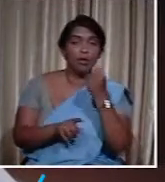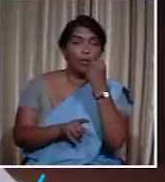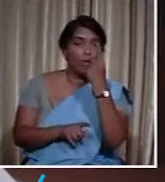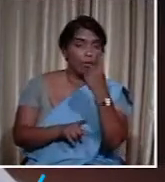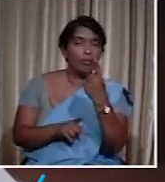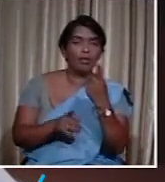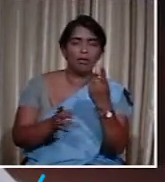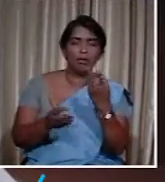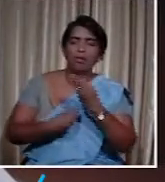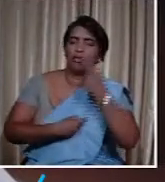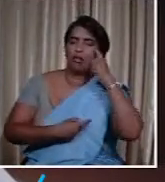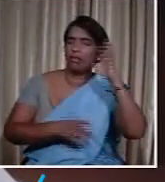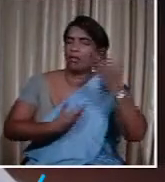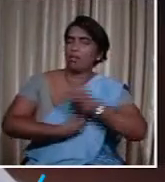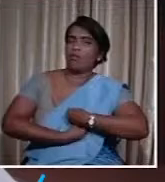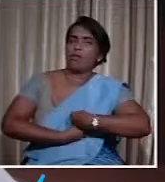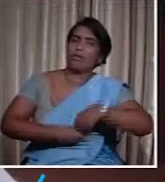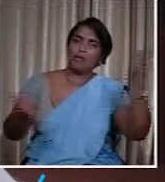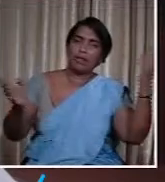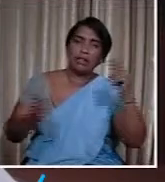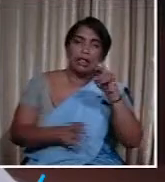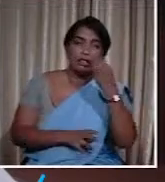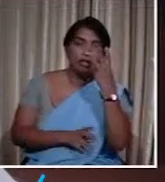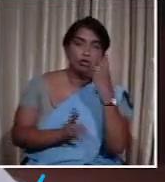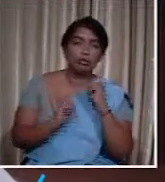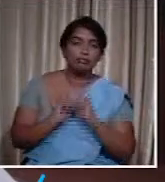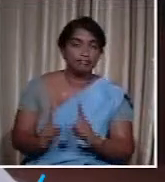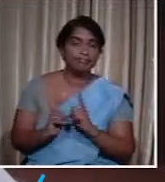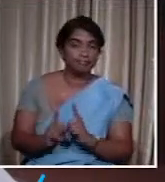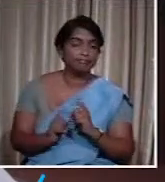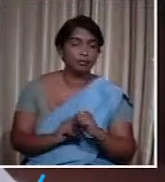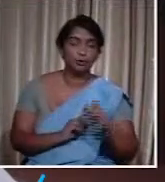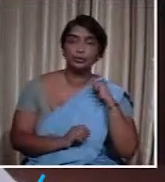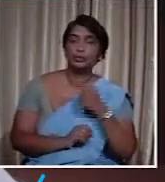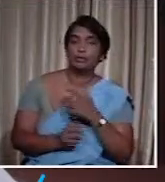ඉතාමත් තක්කඩි හිතුවක් කර ලෙස 203 රඳවා ගැනීම සඳහා දරපු උත්සාහය